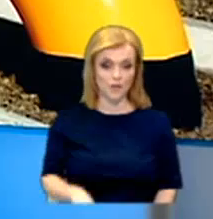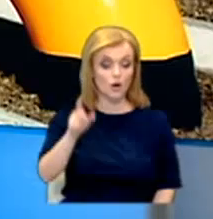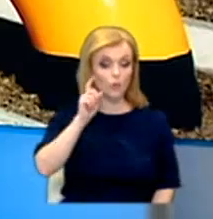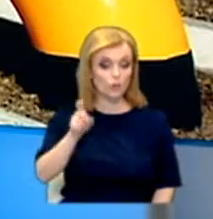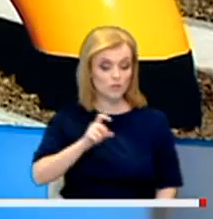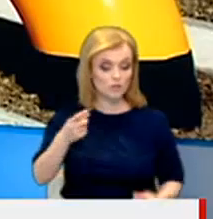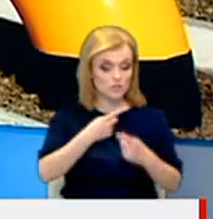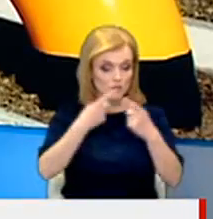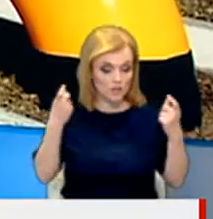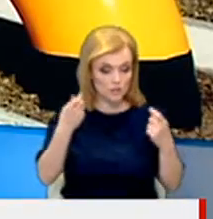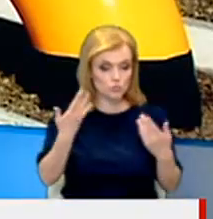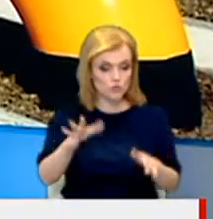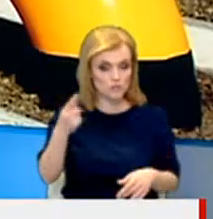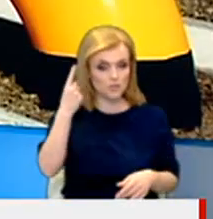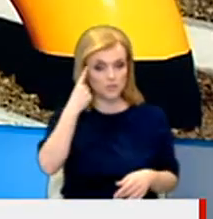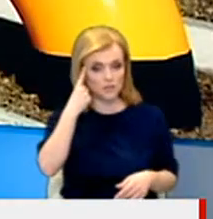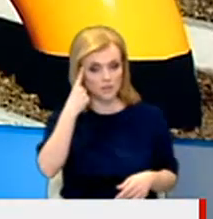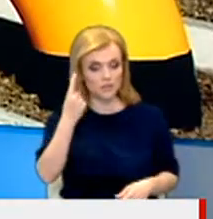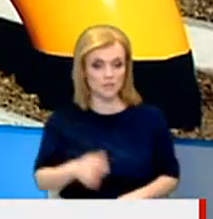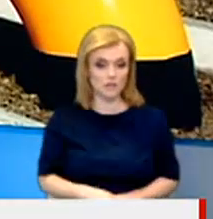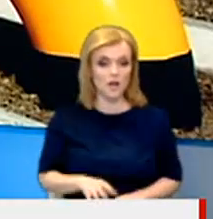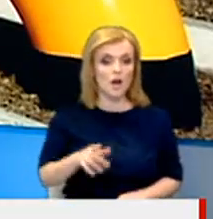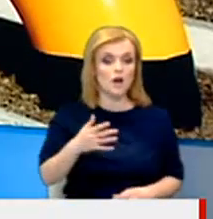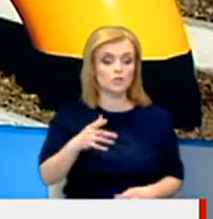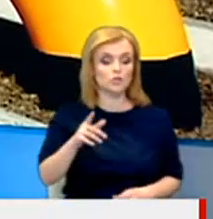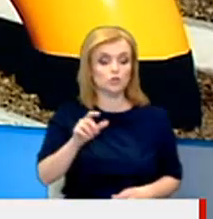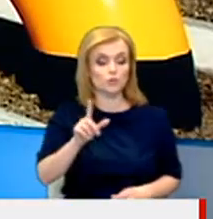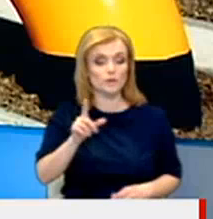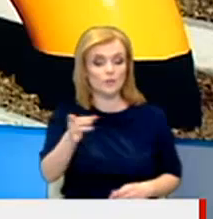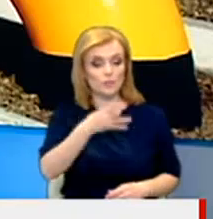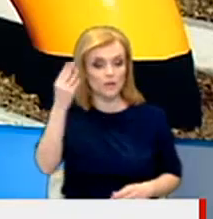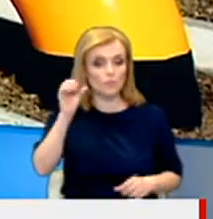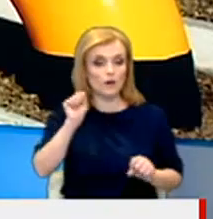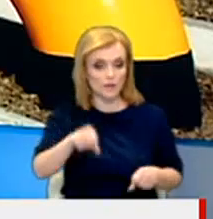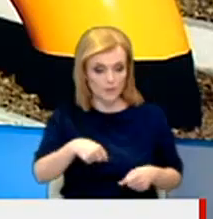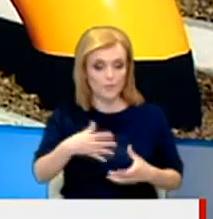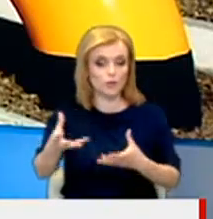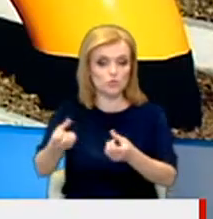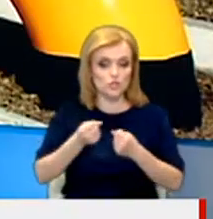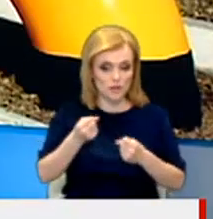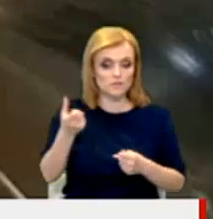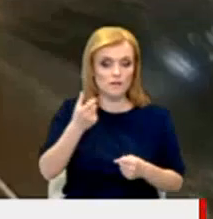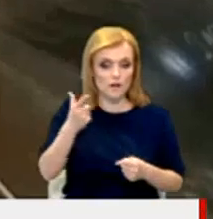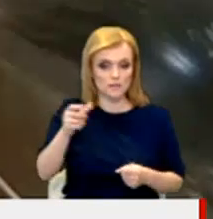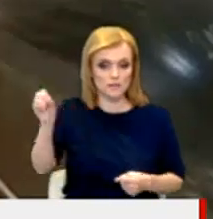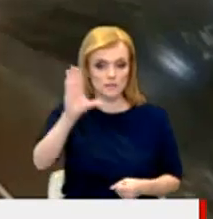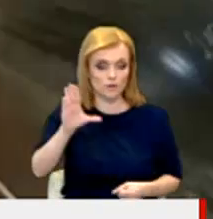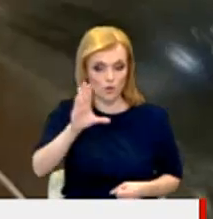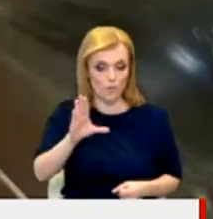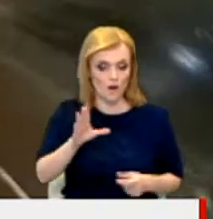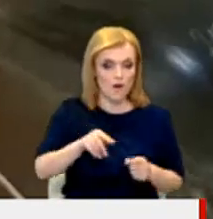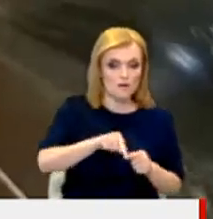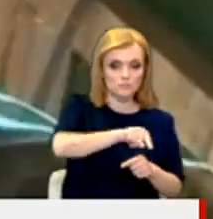Ucraina anunță că și-a pus la punct infrastructura astfel încât Republica Moldova să poată importa gaz din Uniunea Europeană. Compania